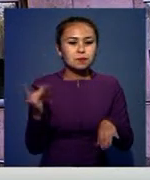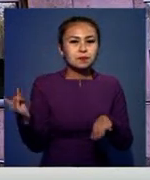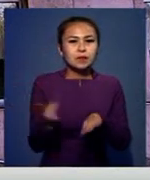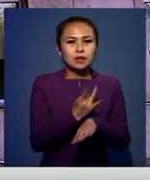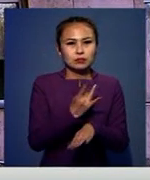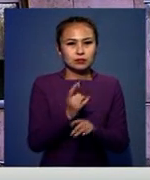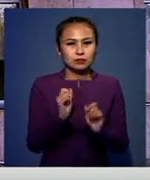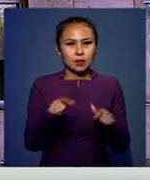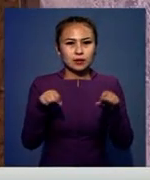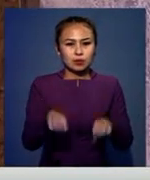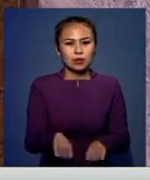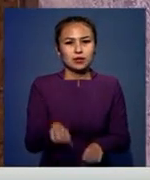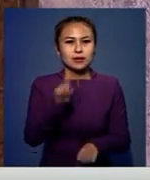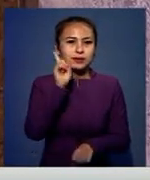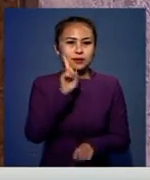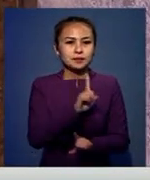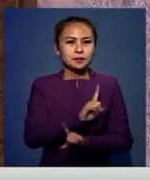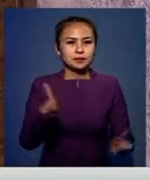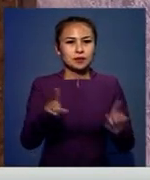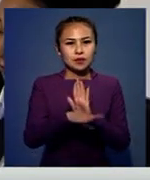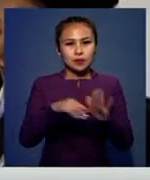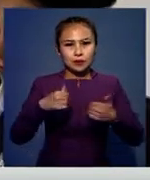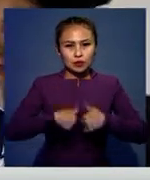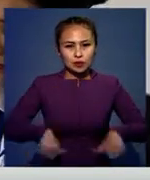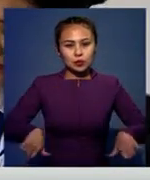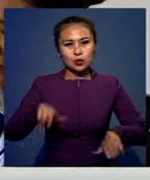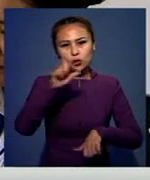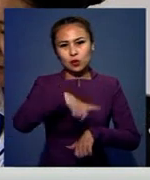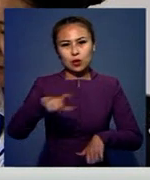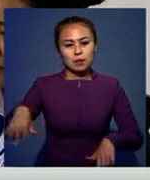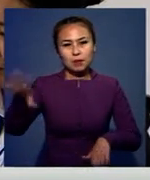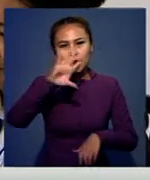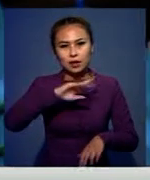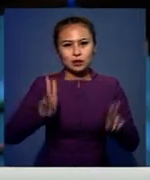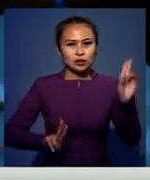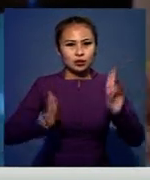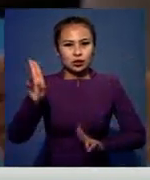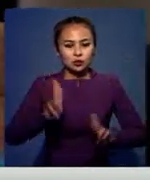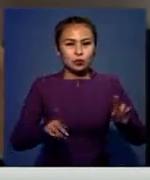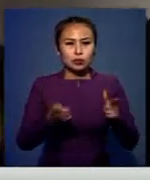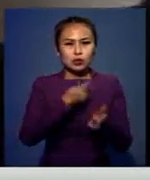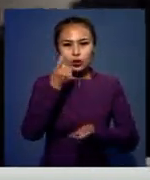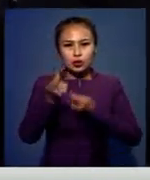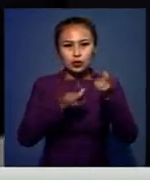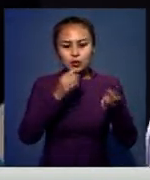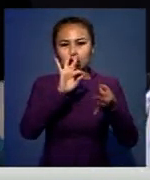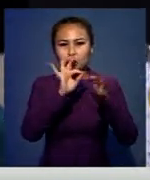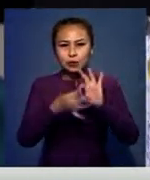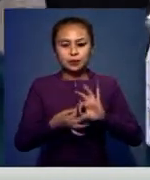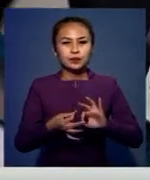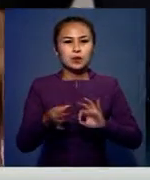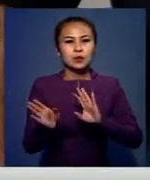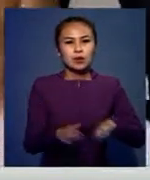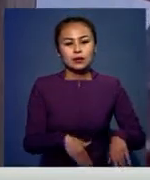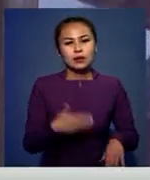рет дауыс беру құқығына ие болған жастар үшін ерекше. Сайлау комиссиясының мүшелері оларға барлық ережелерді бүге-шүгесіне дейін